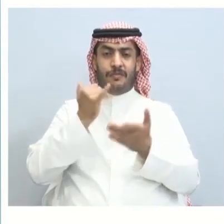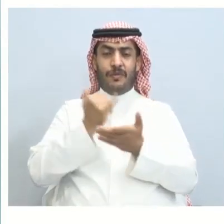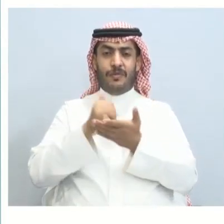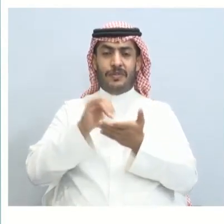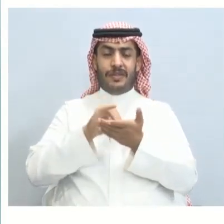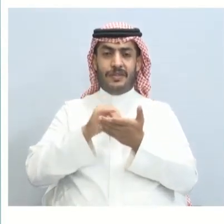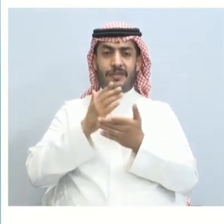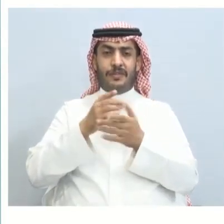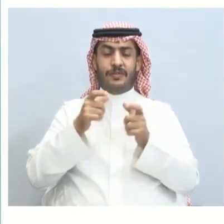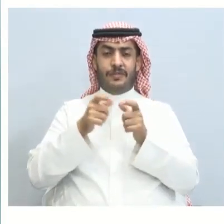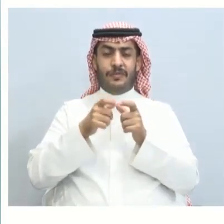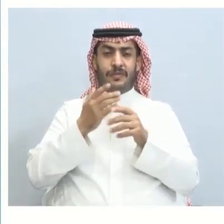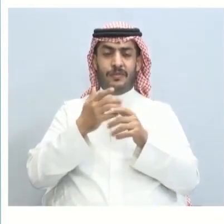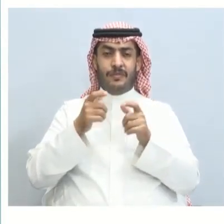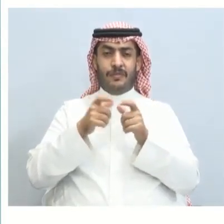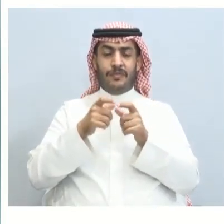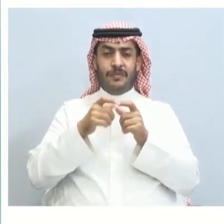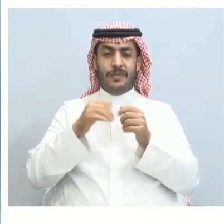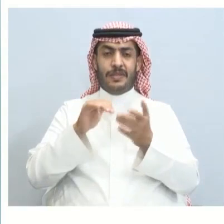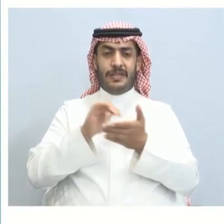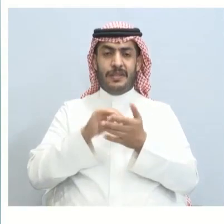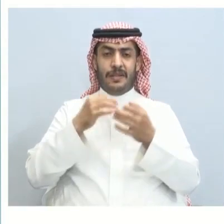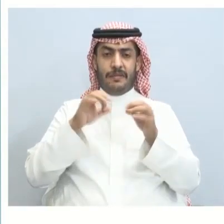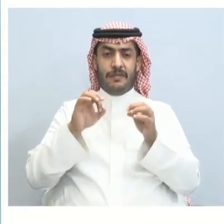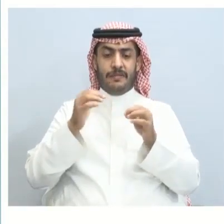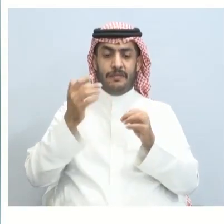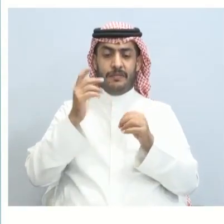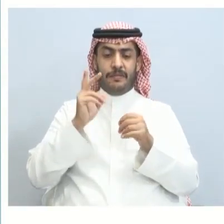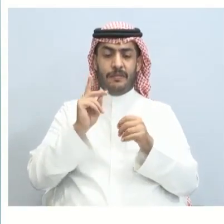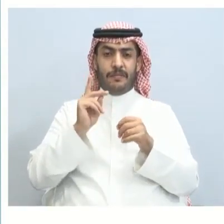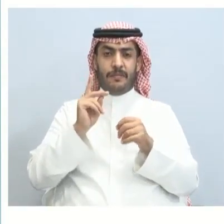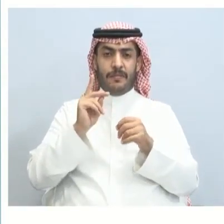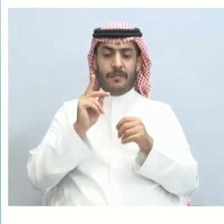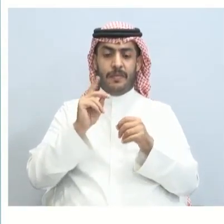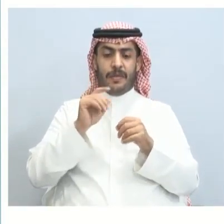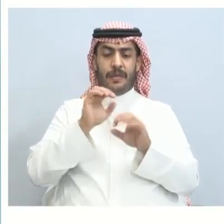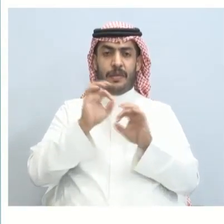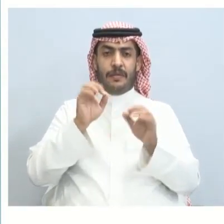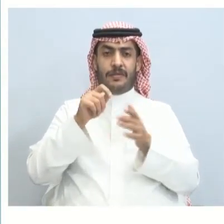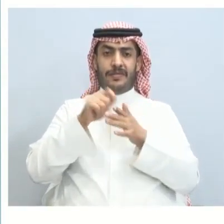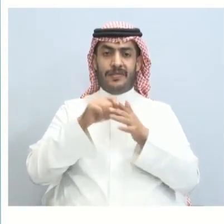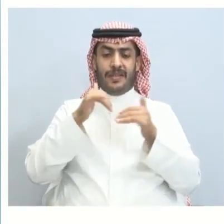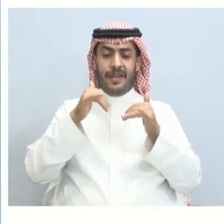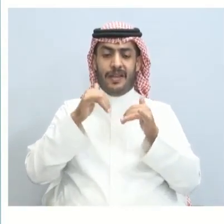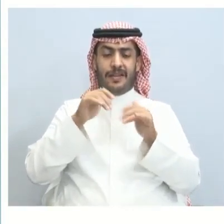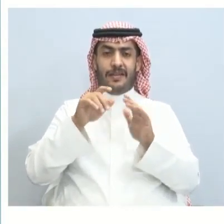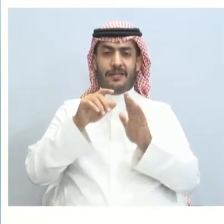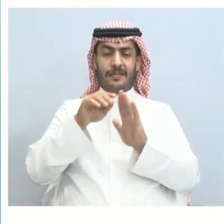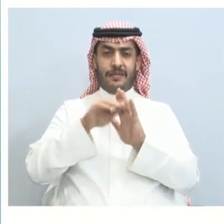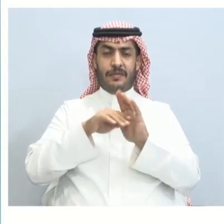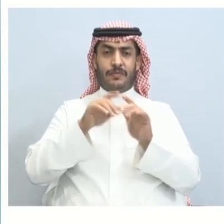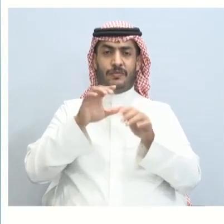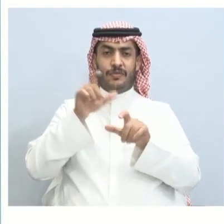بهذا الاجتماع هو او مجموعه من السكرتاريه كما ذكرنا القيام بالاجراءات اللازمه لتوجيه الدعوه